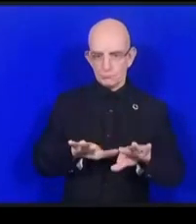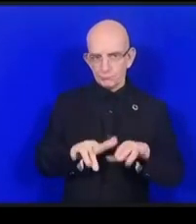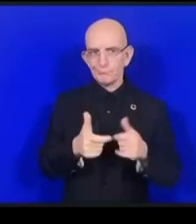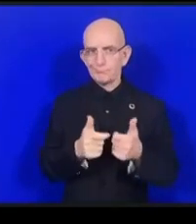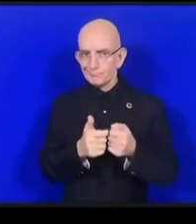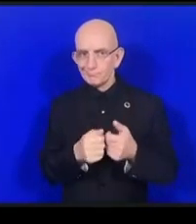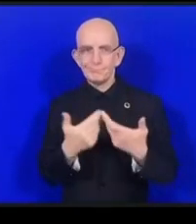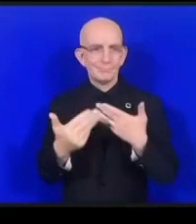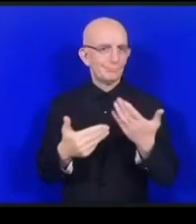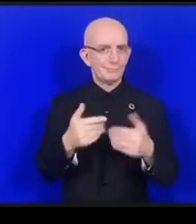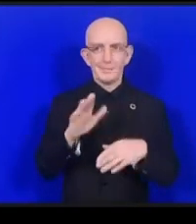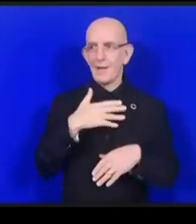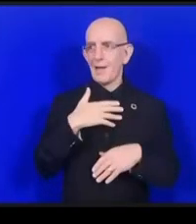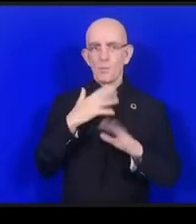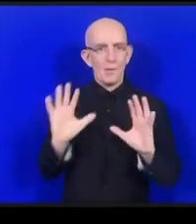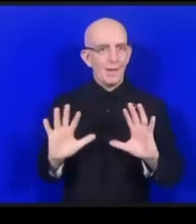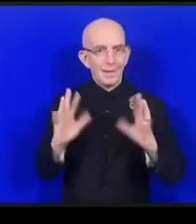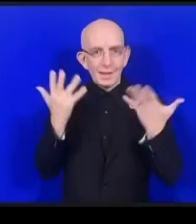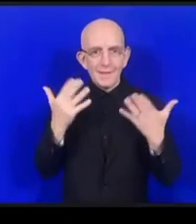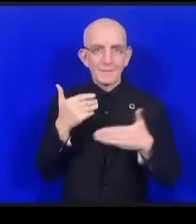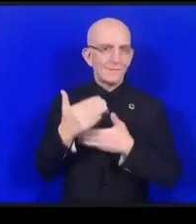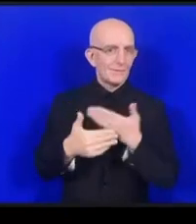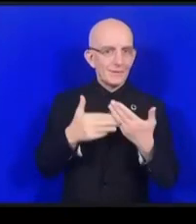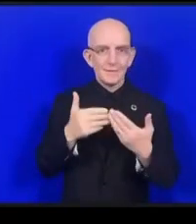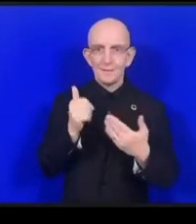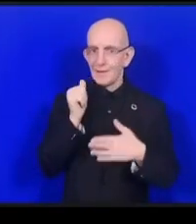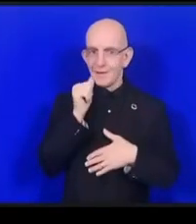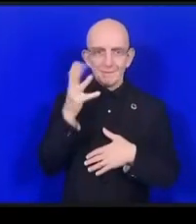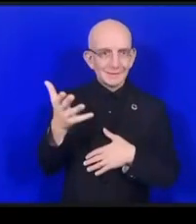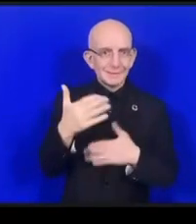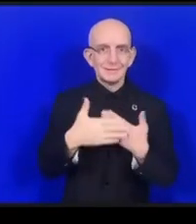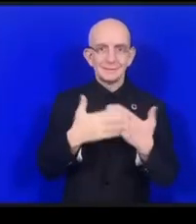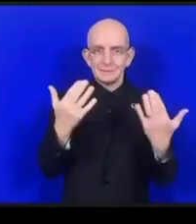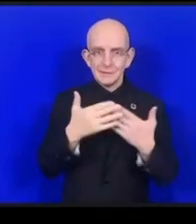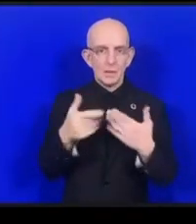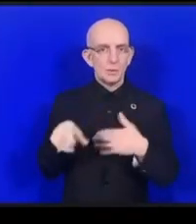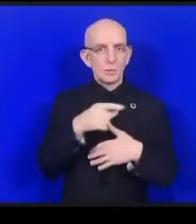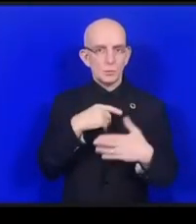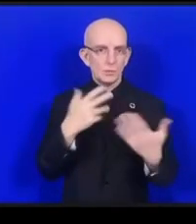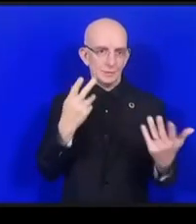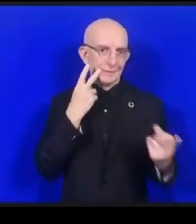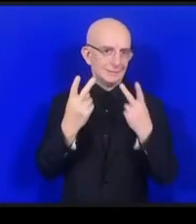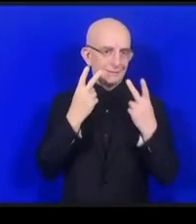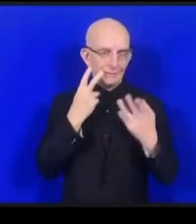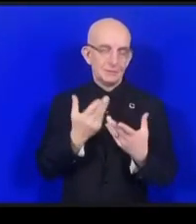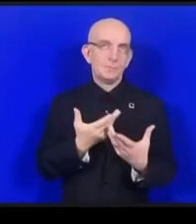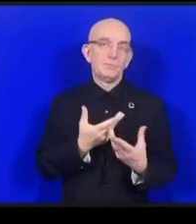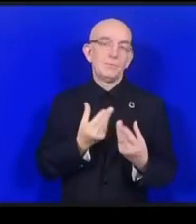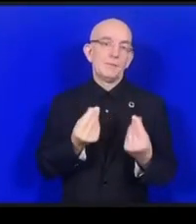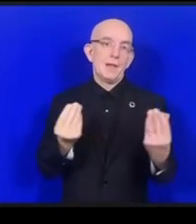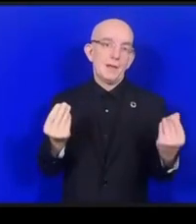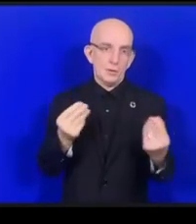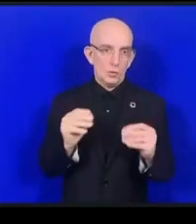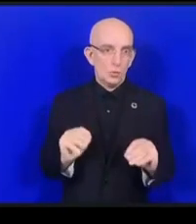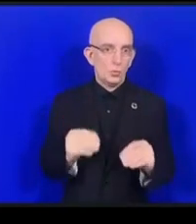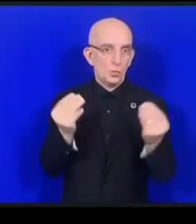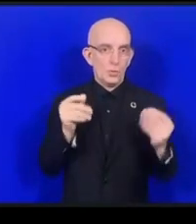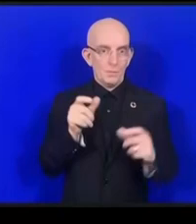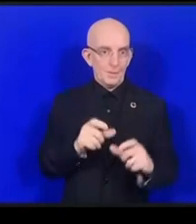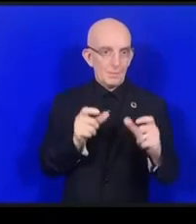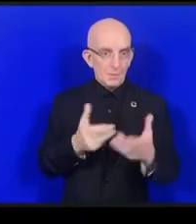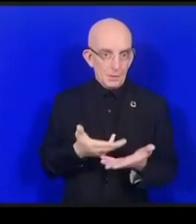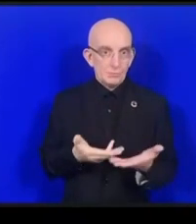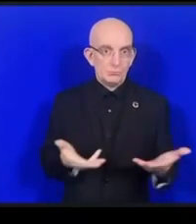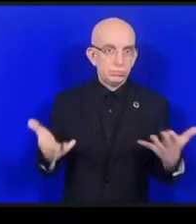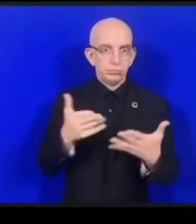ускорение этого развития можно действительно назвать нашу жизнь эро интернета мы видим как молодёжь сегодня